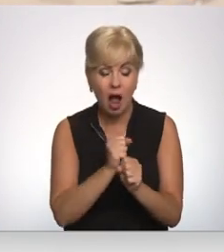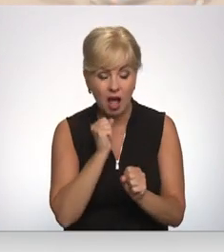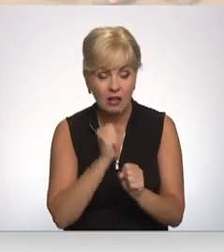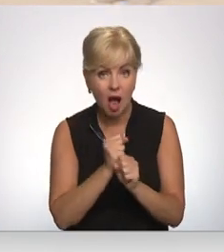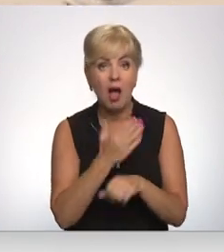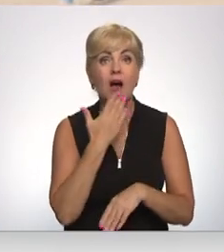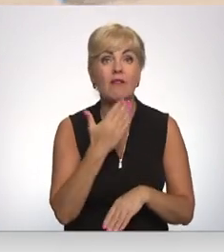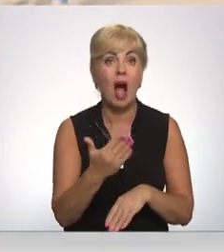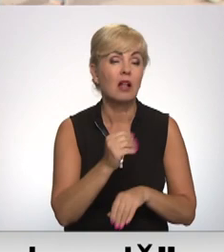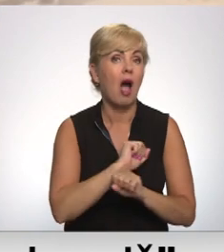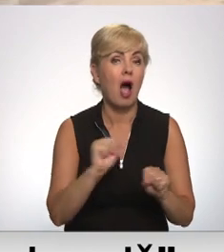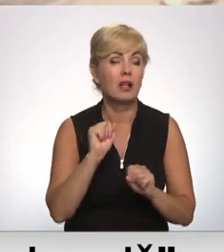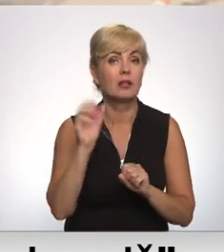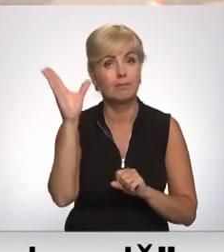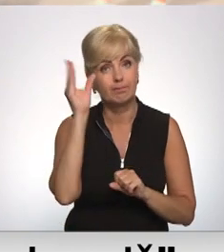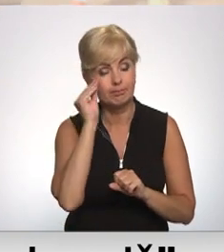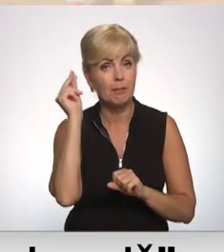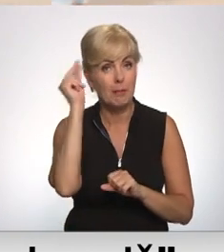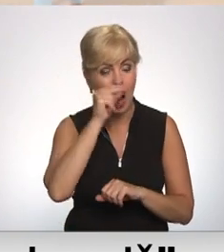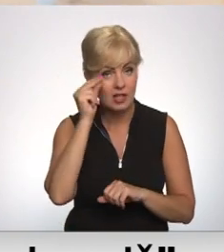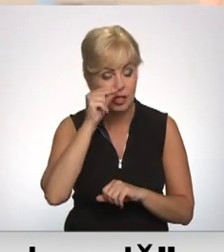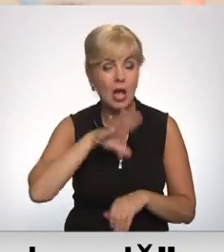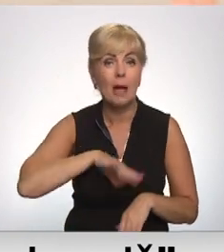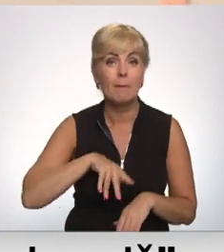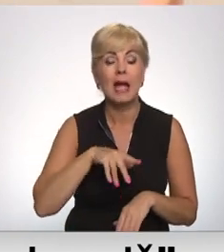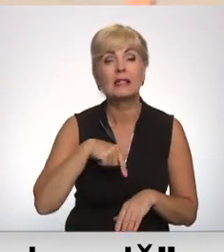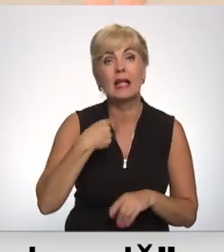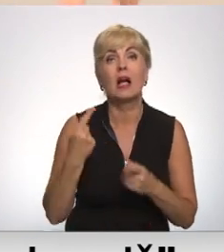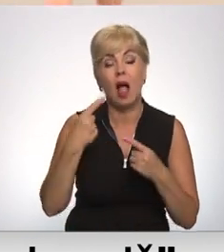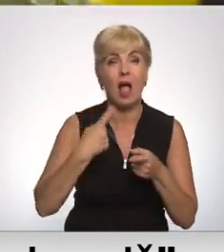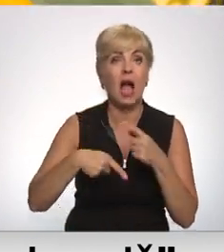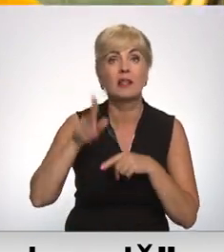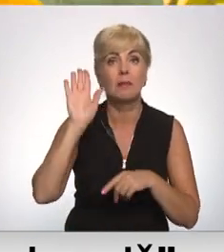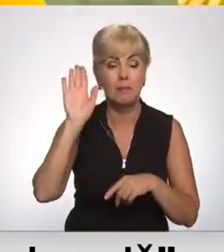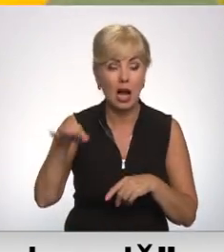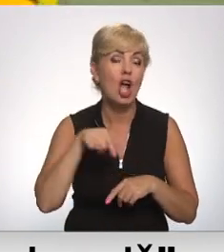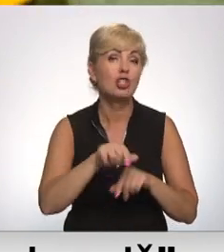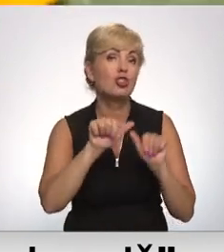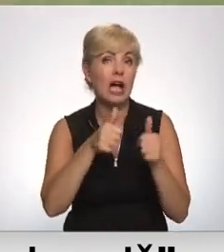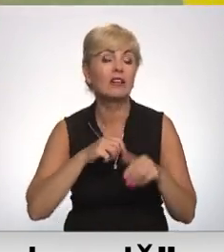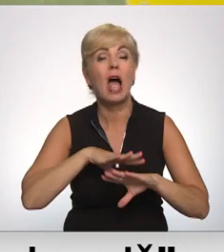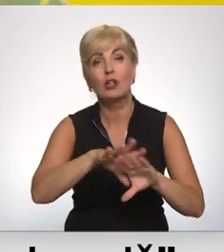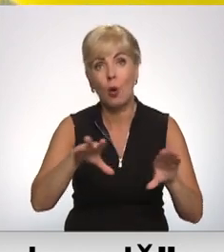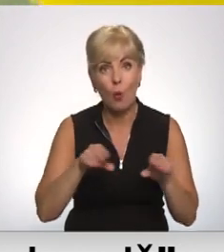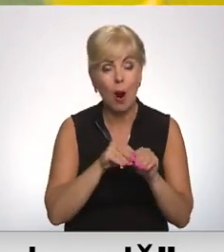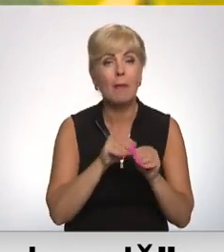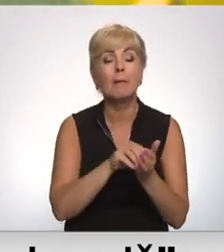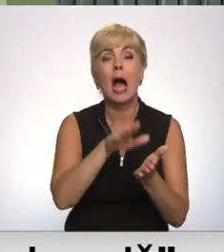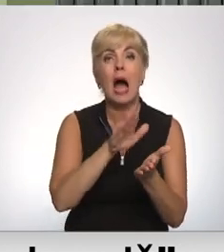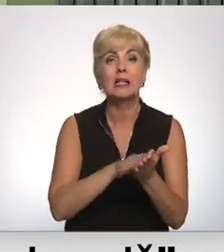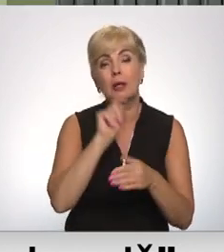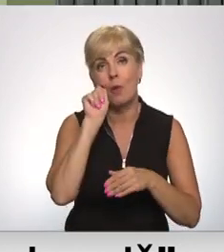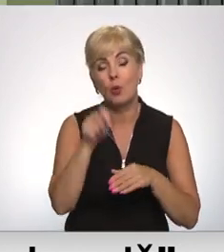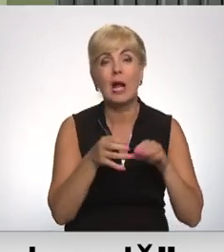un valodu ļoti ātri iemācās un kuras arī pēc neilga laika brauc atpakaļ. Šādā veidā visi kopā varam atzīmēt